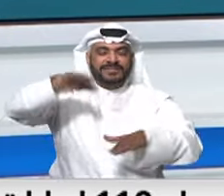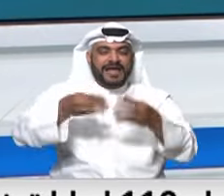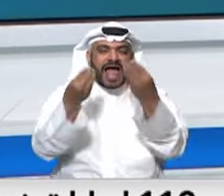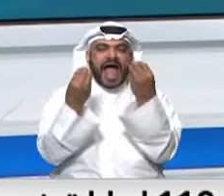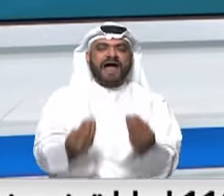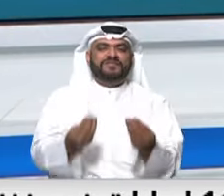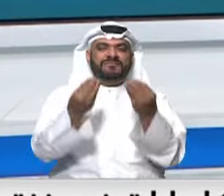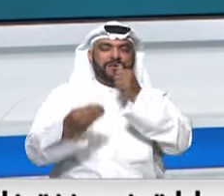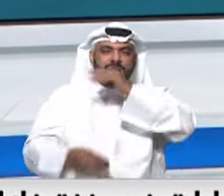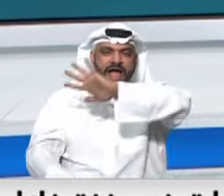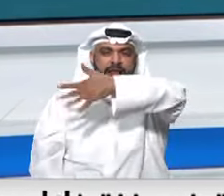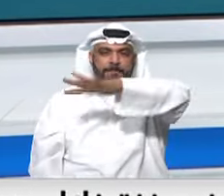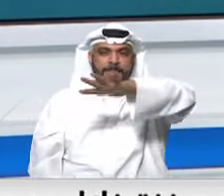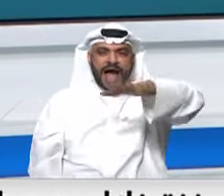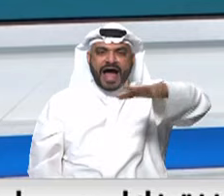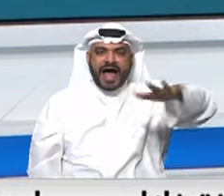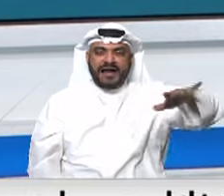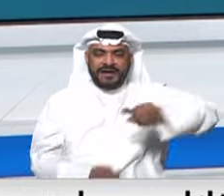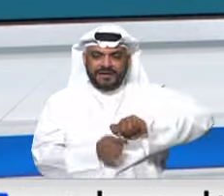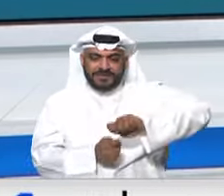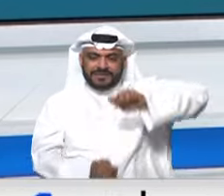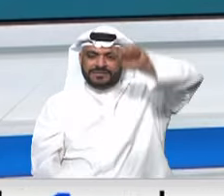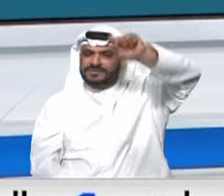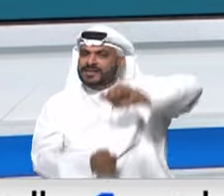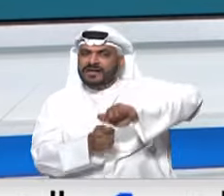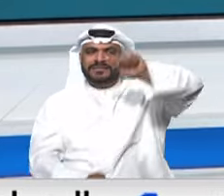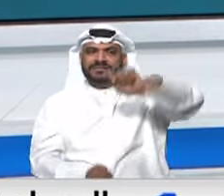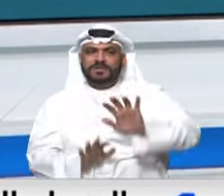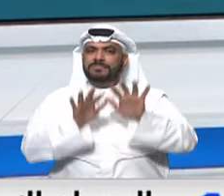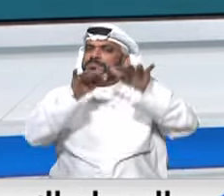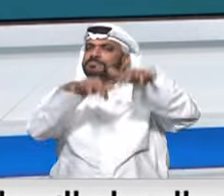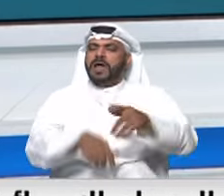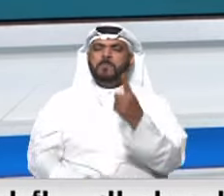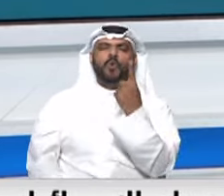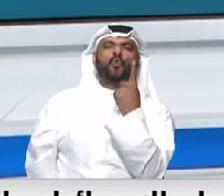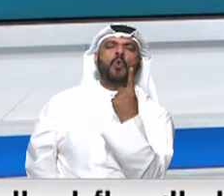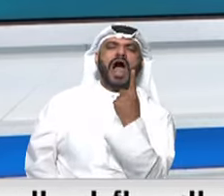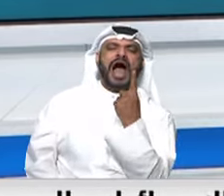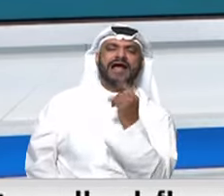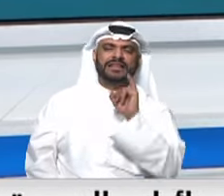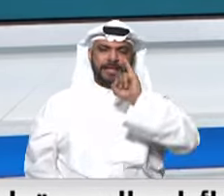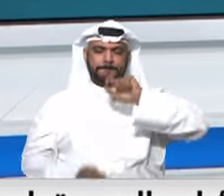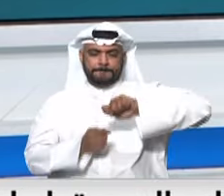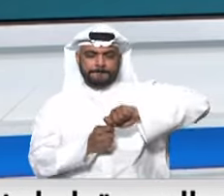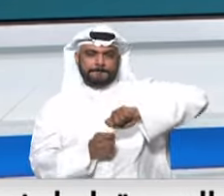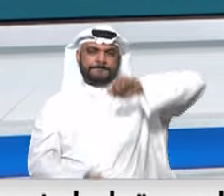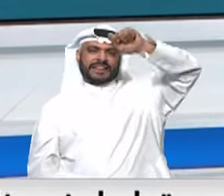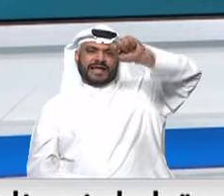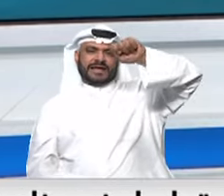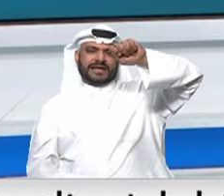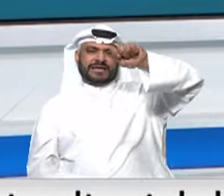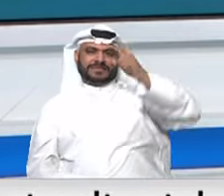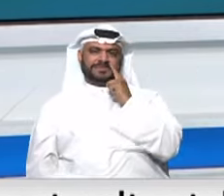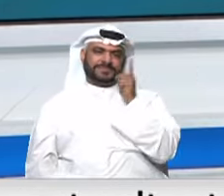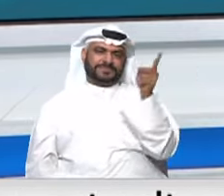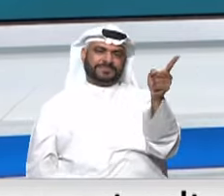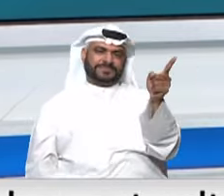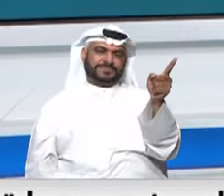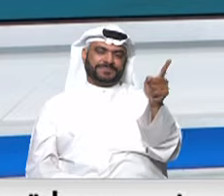متوقع خلال 24 ساعة القادمة بمشيئة الله أجواء معتدلة بشكل عام، ارتفاع الموج تراوح من 2 إلى 4